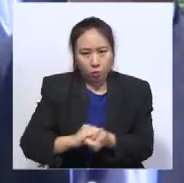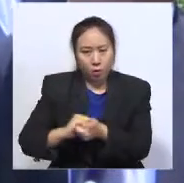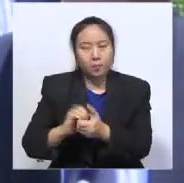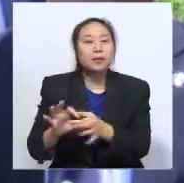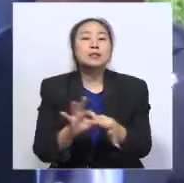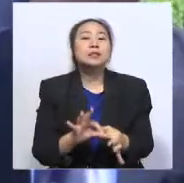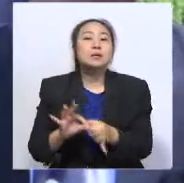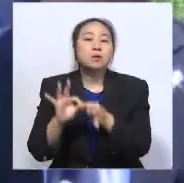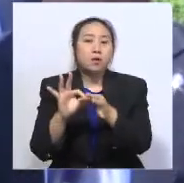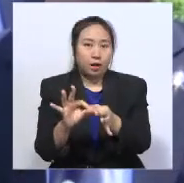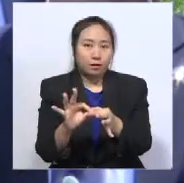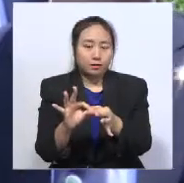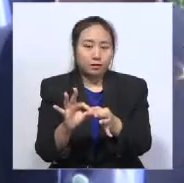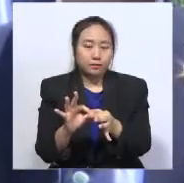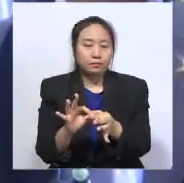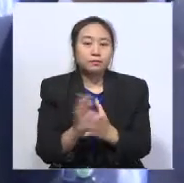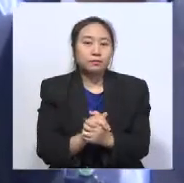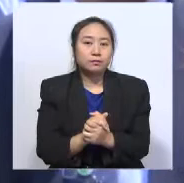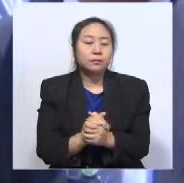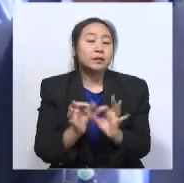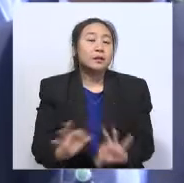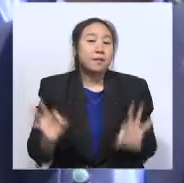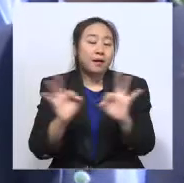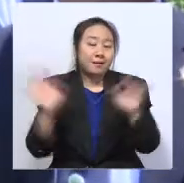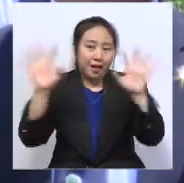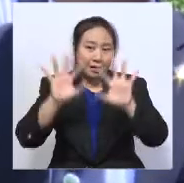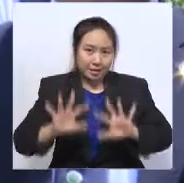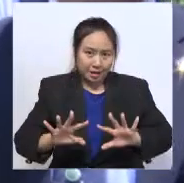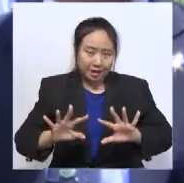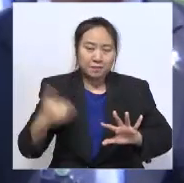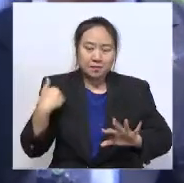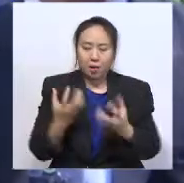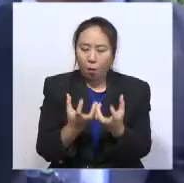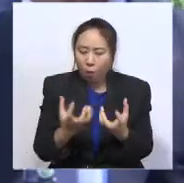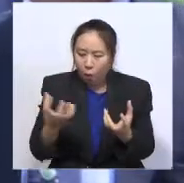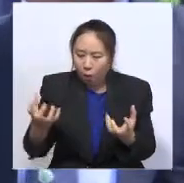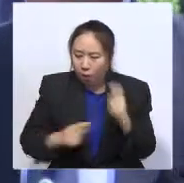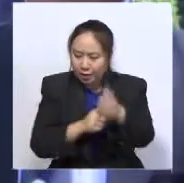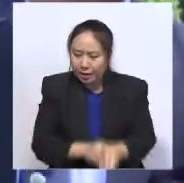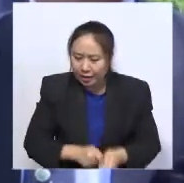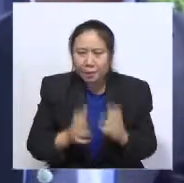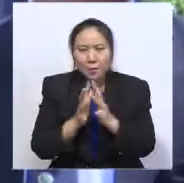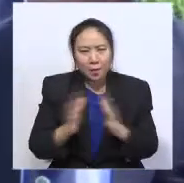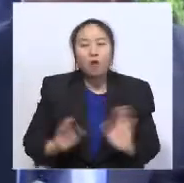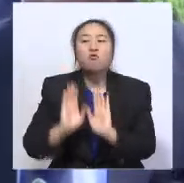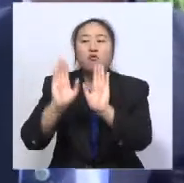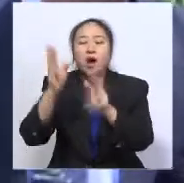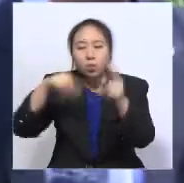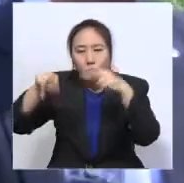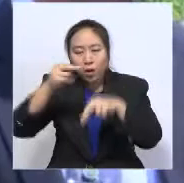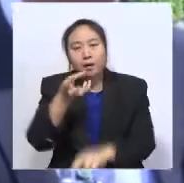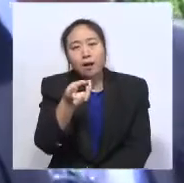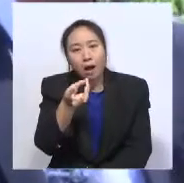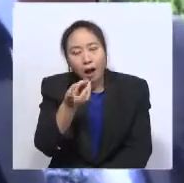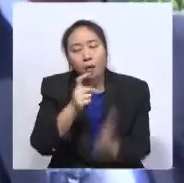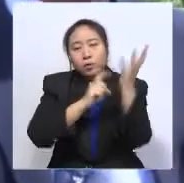ยงตรงนี้ด้วยนะในเรื่องโดยเฉพาะยิ่งประเทศอาเซียนของเราเนี่ยเป็นประเทศที่มีสินค้าการเกษตรจำนวนมากผมก็ฝากเขาดูแลเรื่องข้าวเรื่องยาง